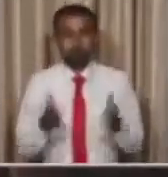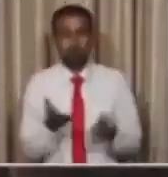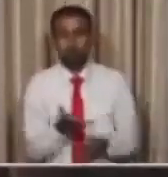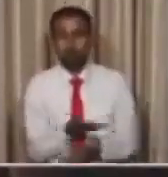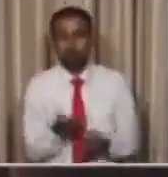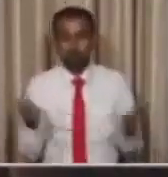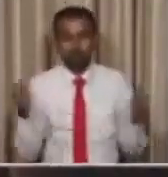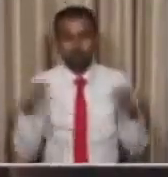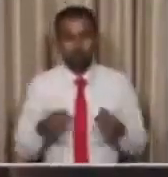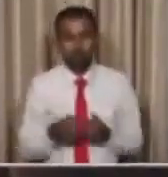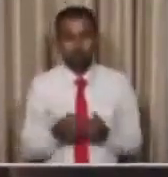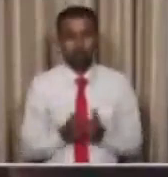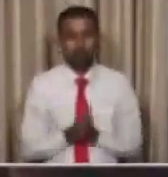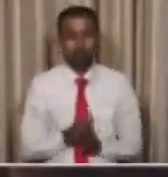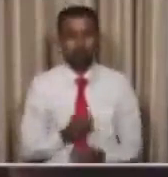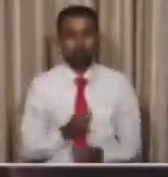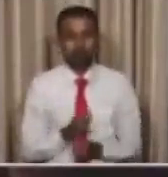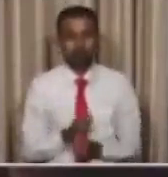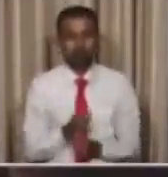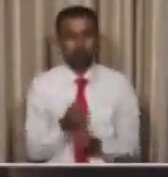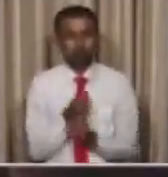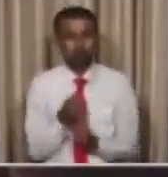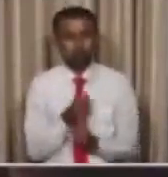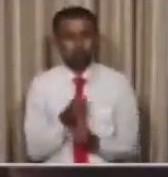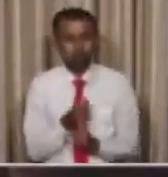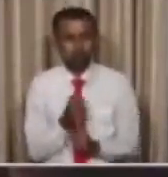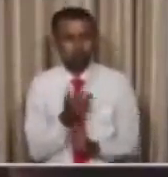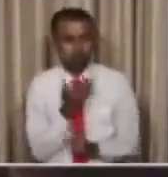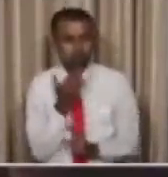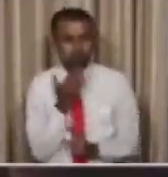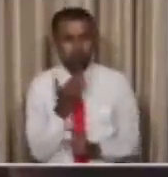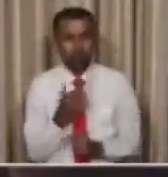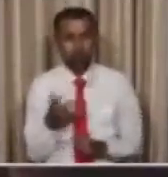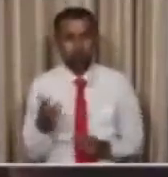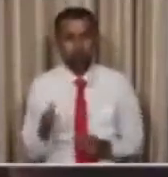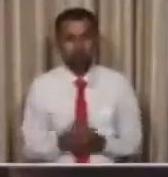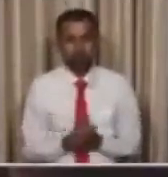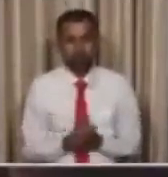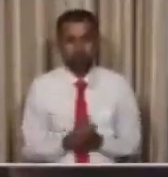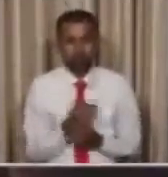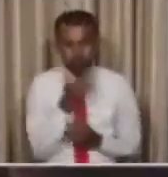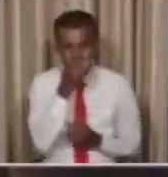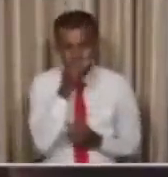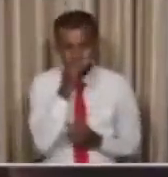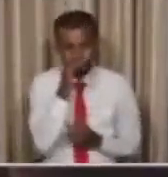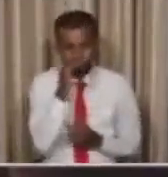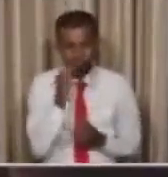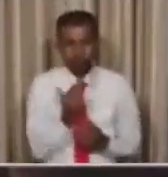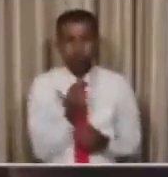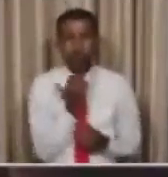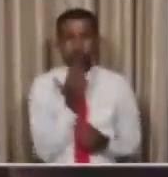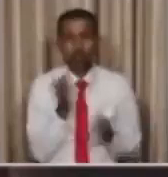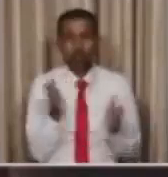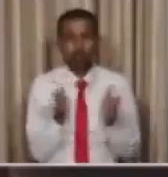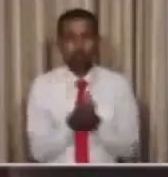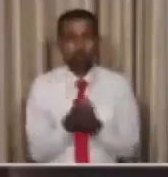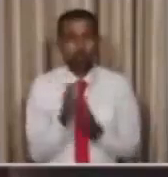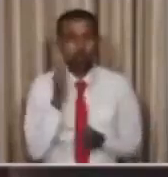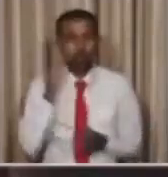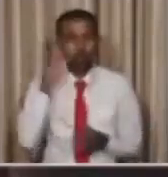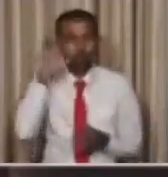ඇවිල්ලා තමන්ගේ ආණ්ඩුව වලට බලපෑම් කරන්න පුළුවන් තත්ත්වයක් අද උදා වෙලා තිබෙනවා. අද ඇමරිකාව ප්‍රමුඛ බටහිර